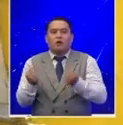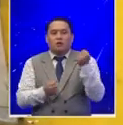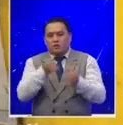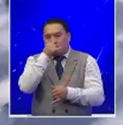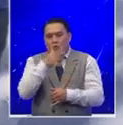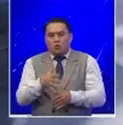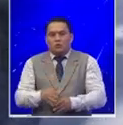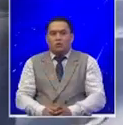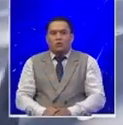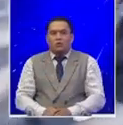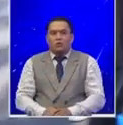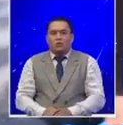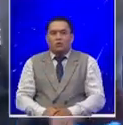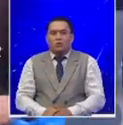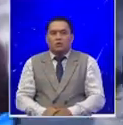не могут.